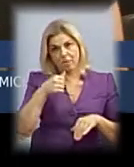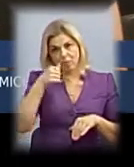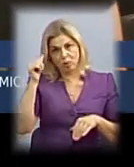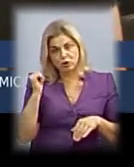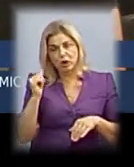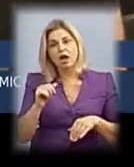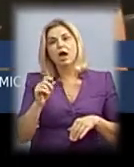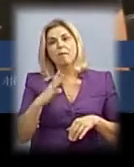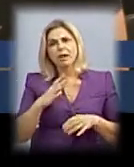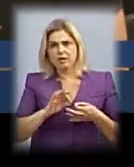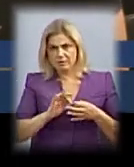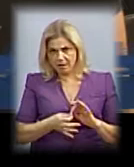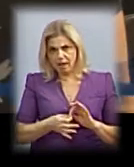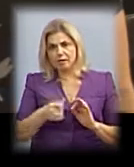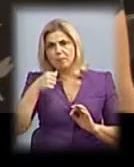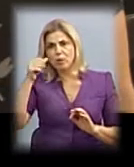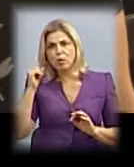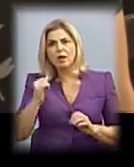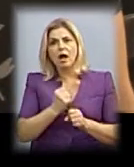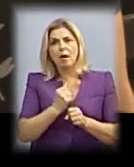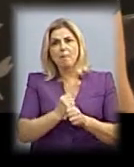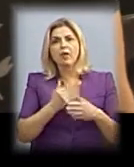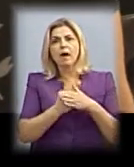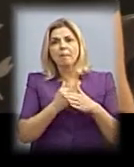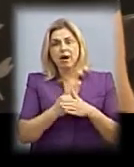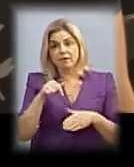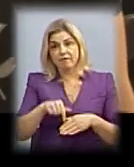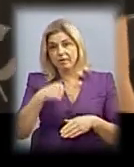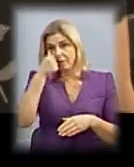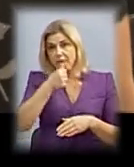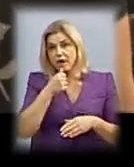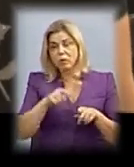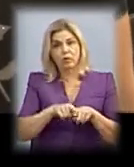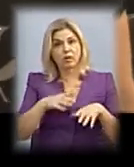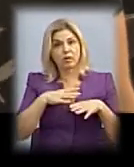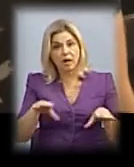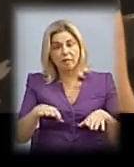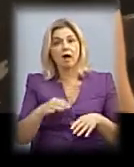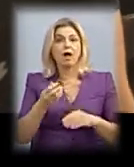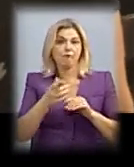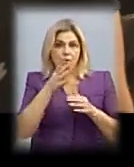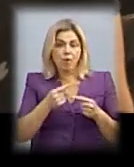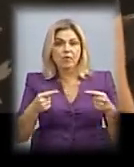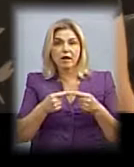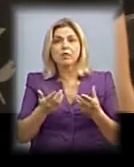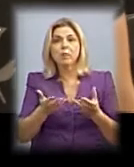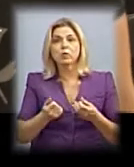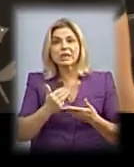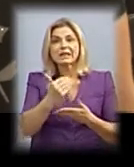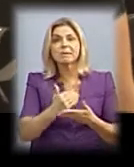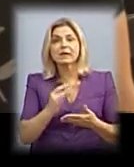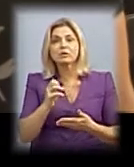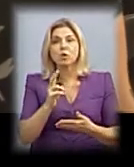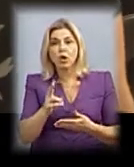складнощі в минулому році з роботою бази. В цьому році їх не було, тому ми вчасно отримали ці списки, як і обіцяло на міністерство,